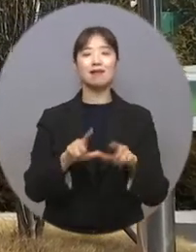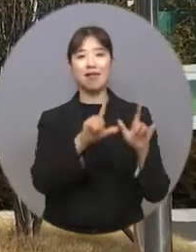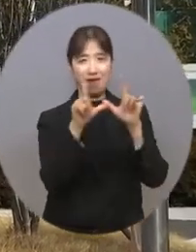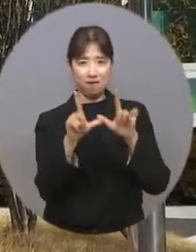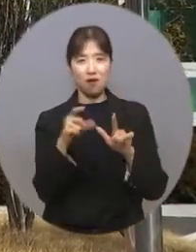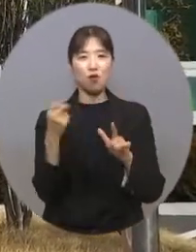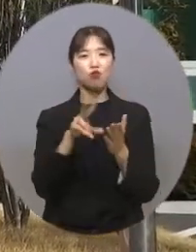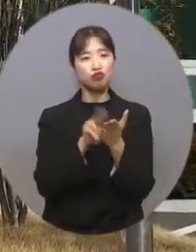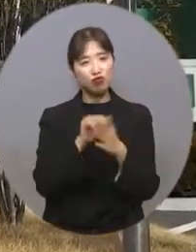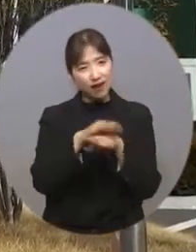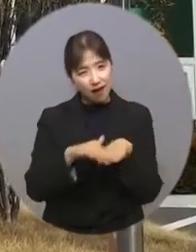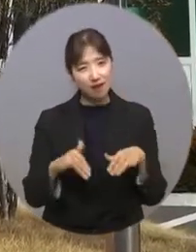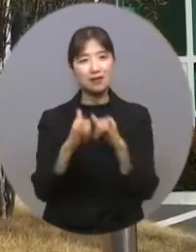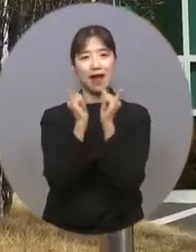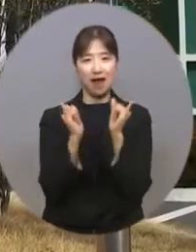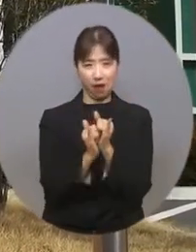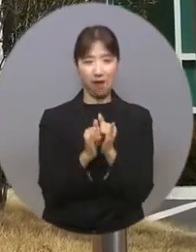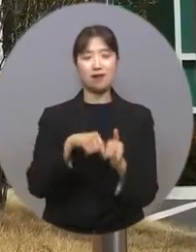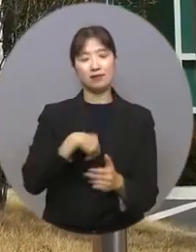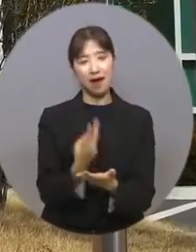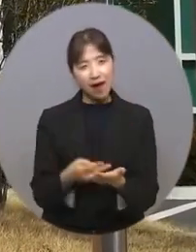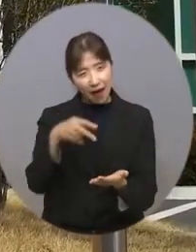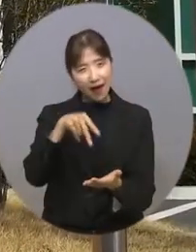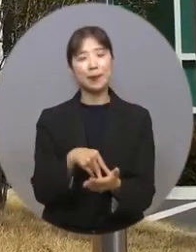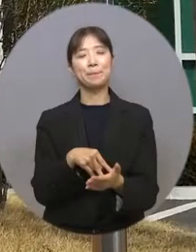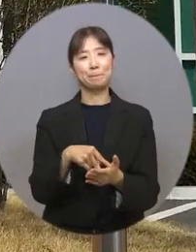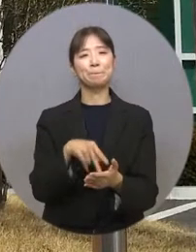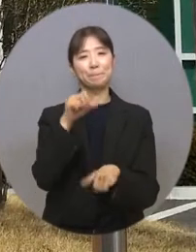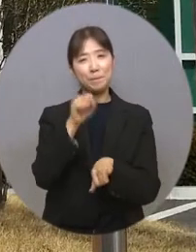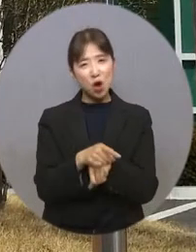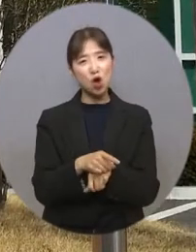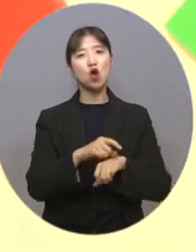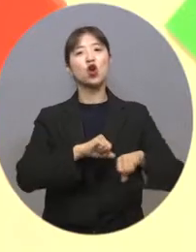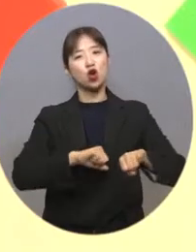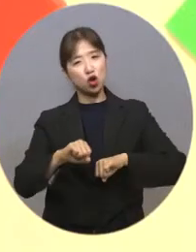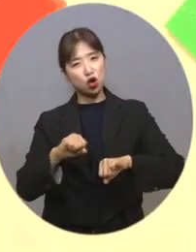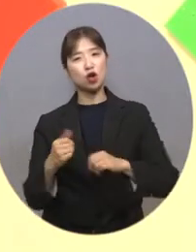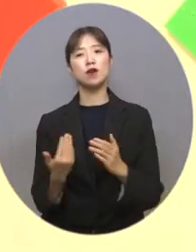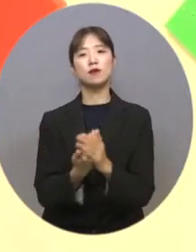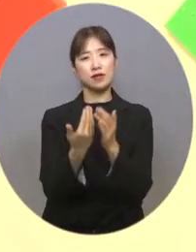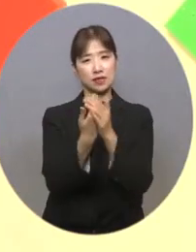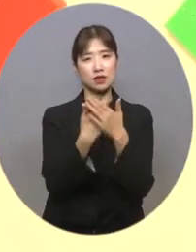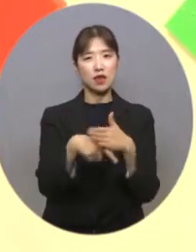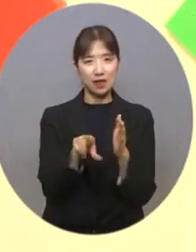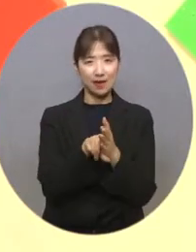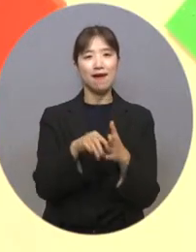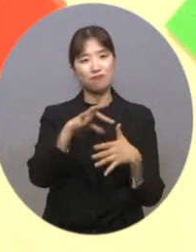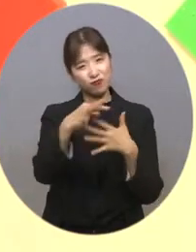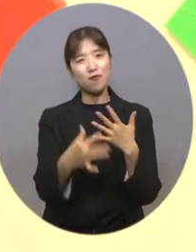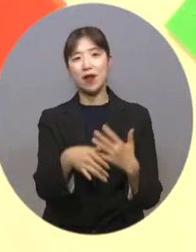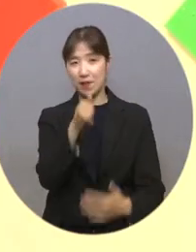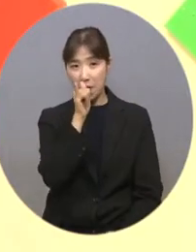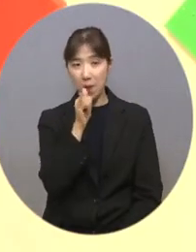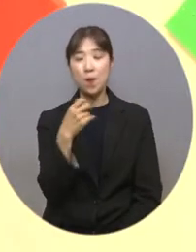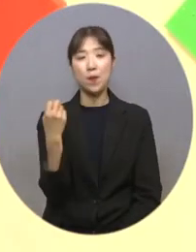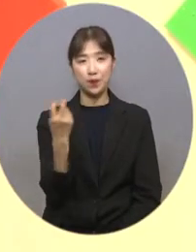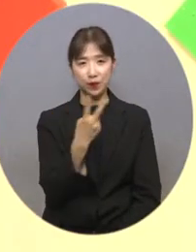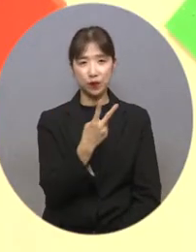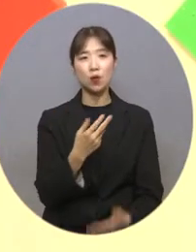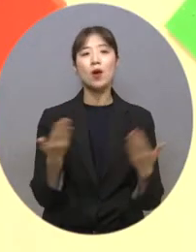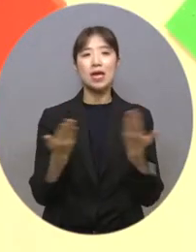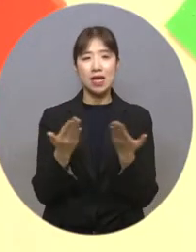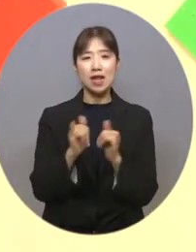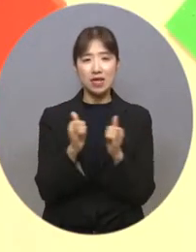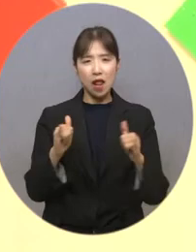해결, 사회성, 자립성, 이런 부분들을 향상시킬 수 있는 부분들을 해주고요. 또한